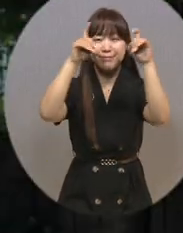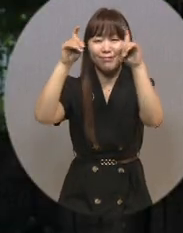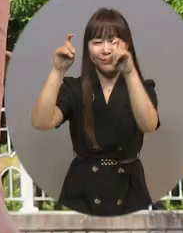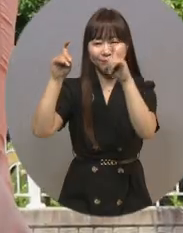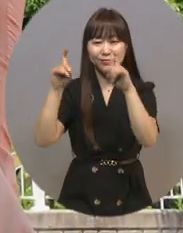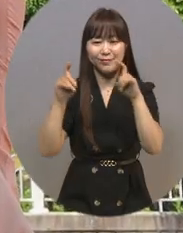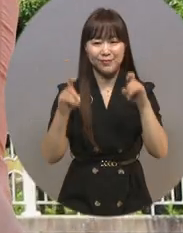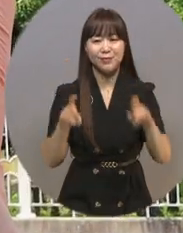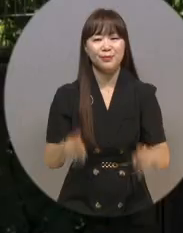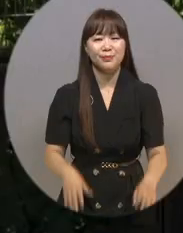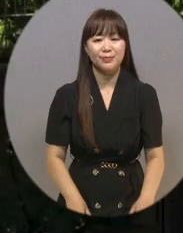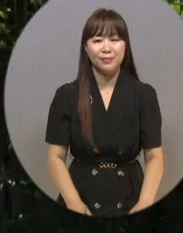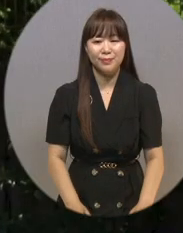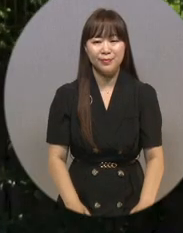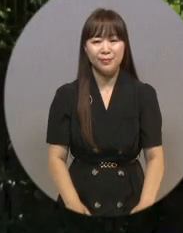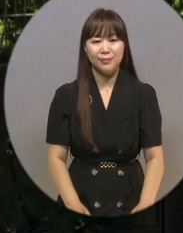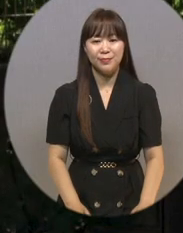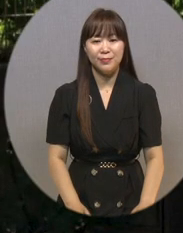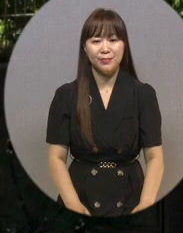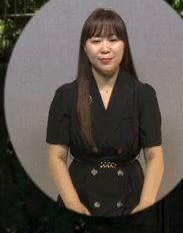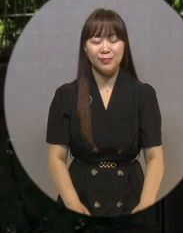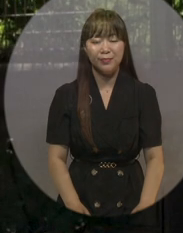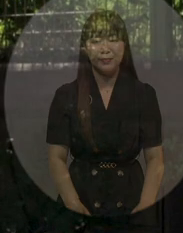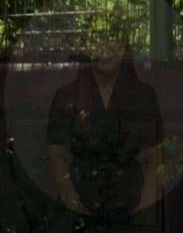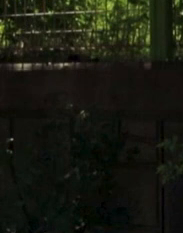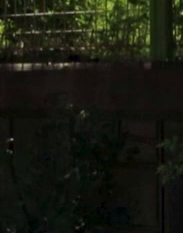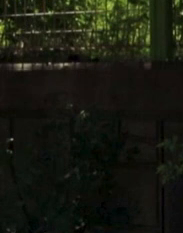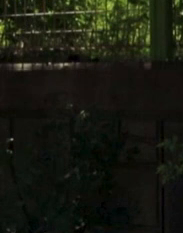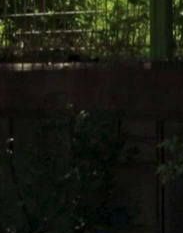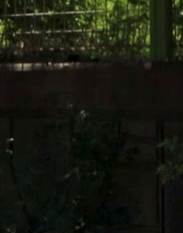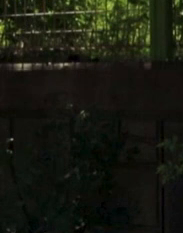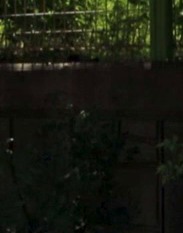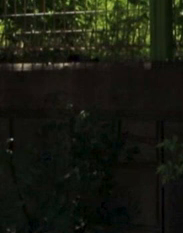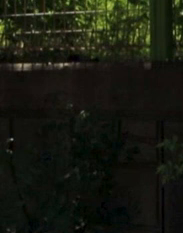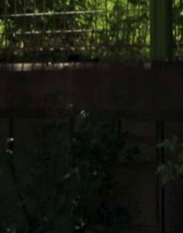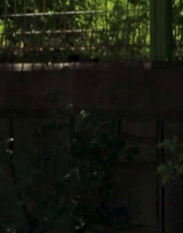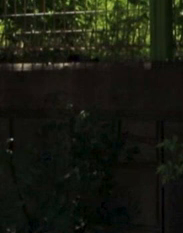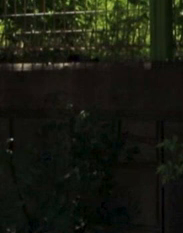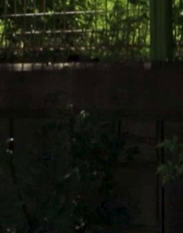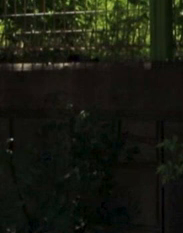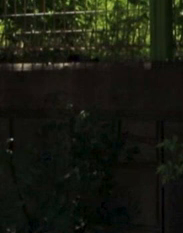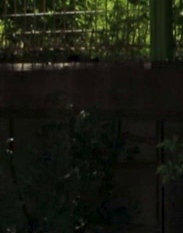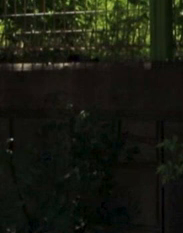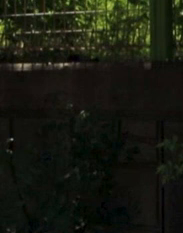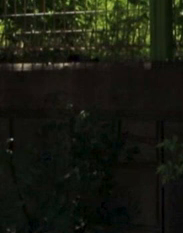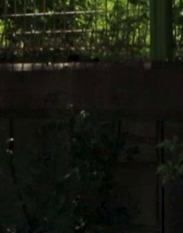카메라를 듭니다. 복지TV 뉴스 이영춘입니다.